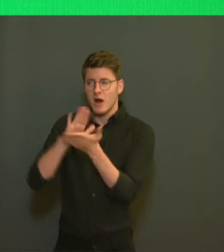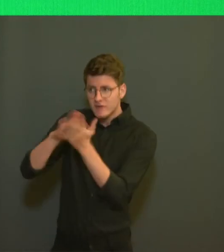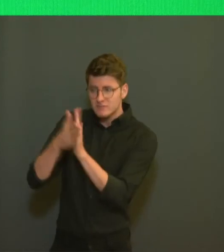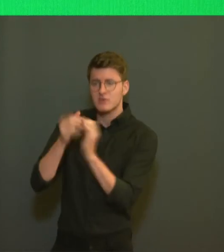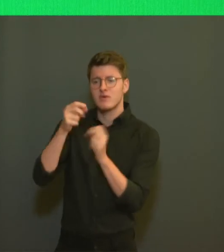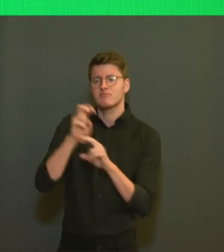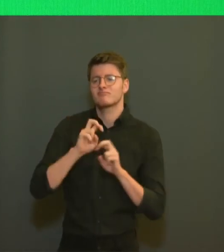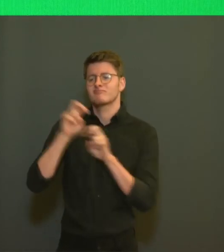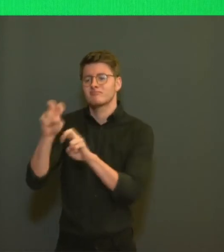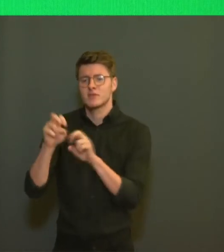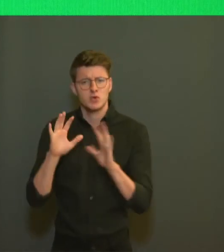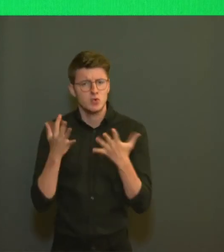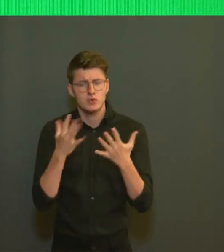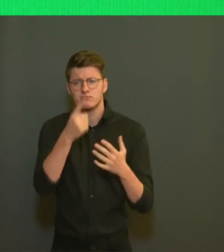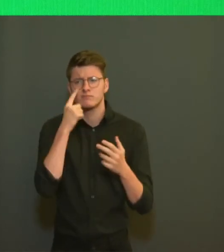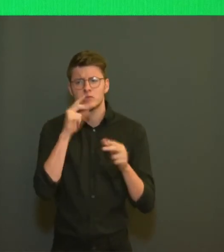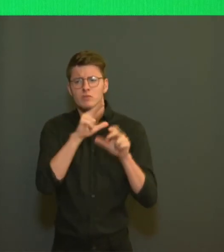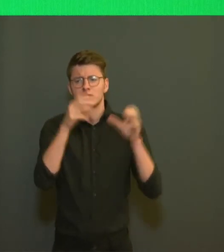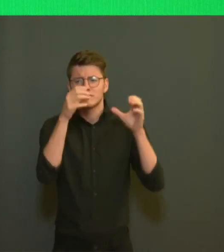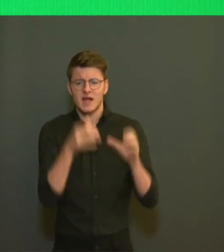de website